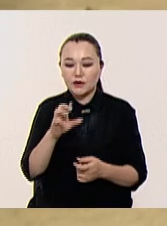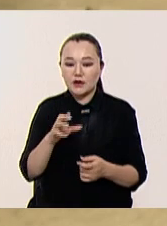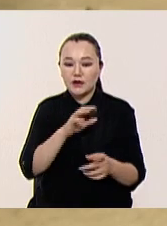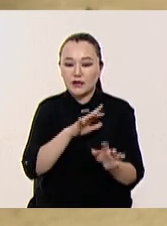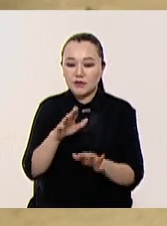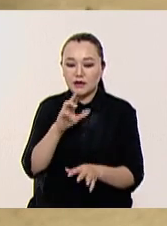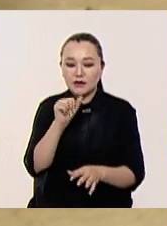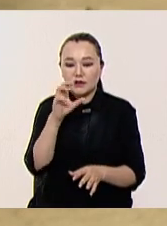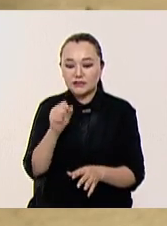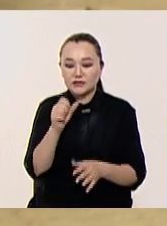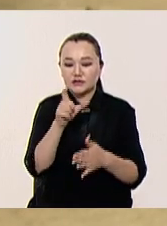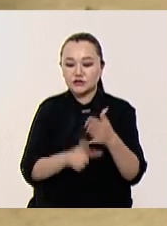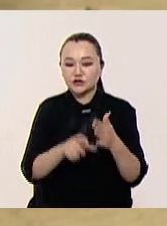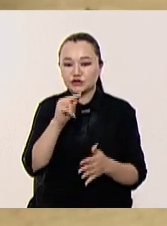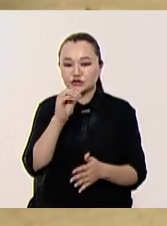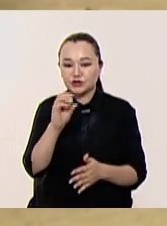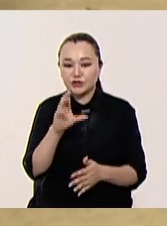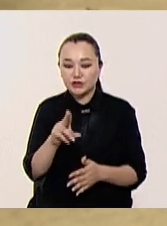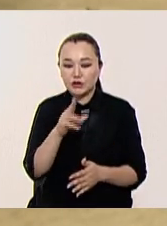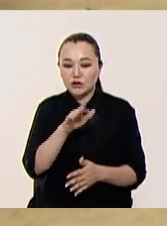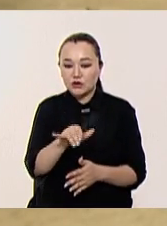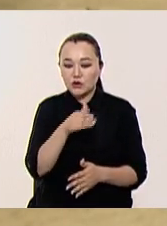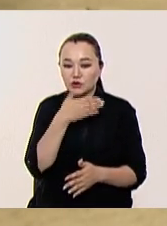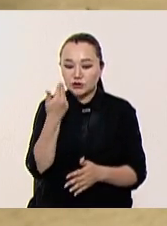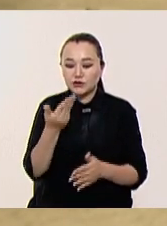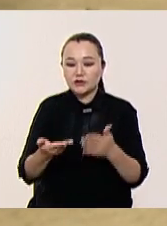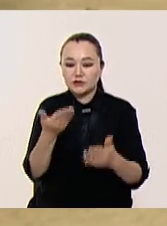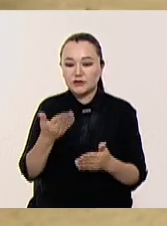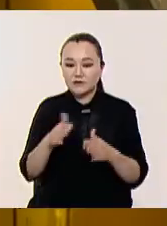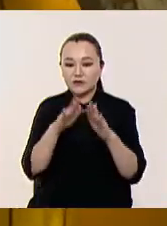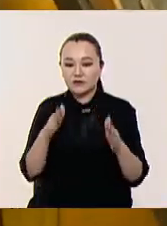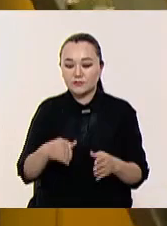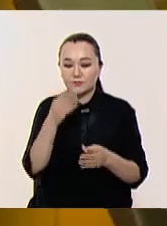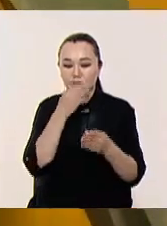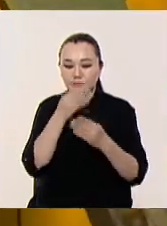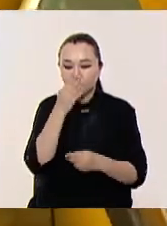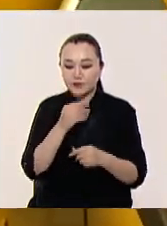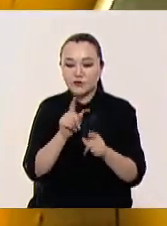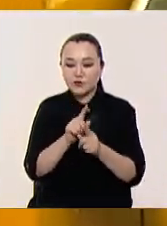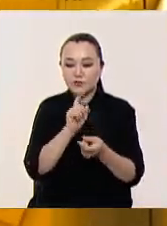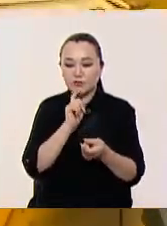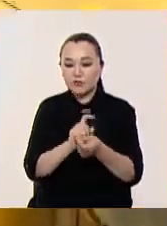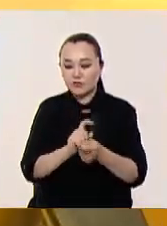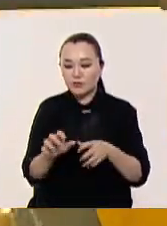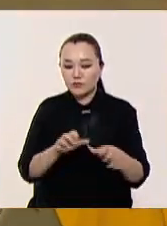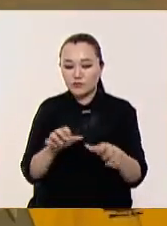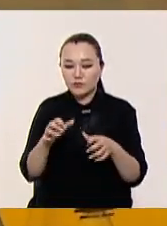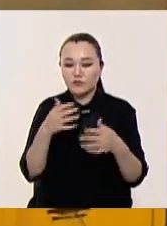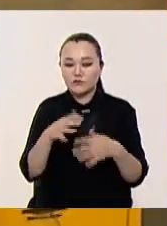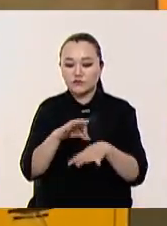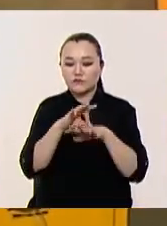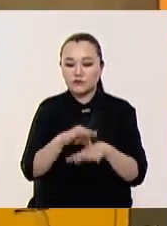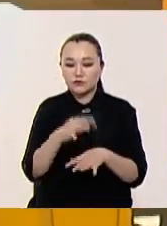в виде кассового фискального чека, то этот аппарат наверняка поддельный. Борьба с такими мошенниками ведется уже